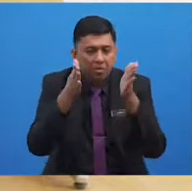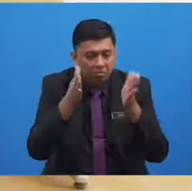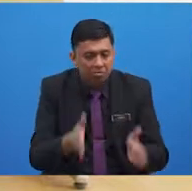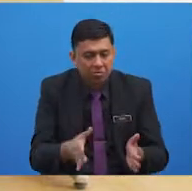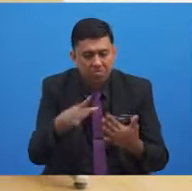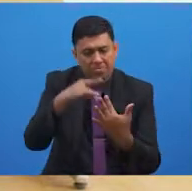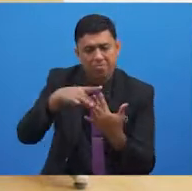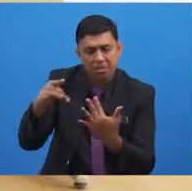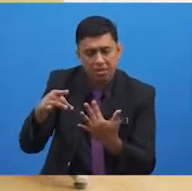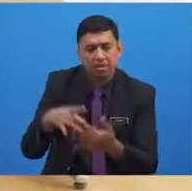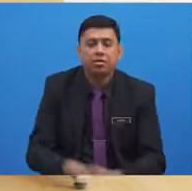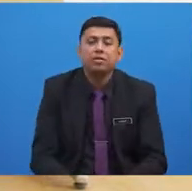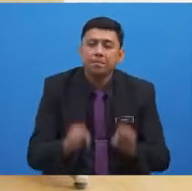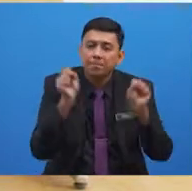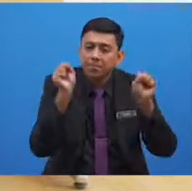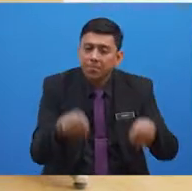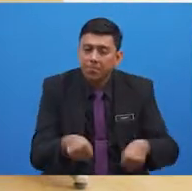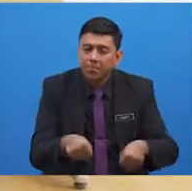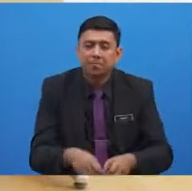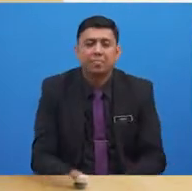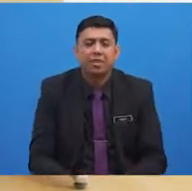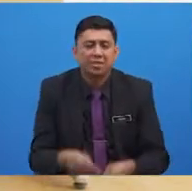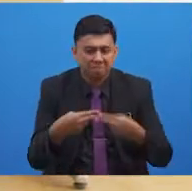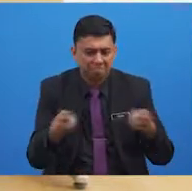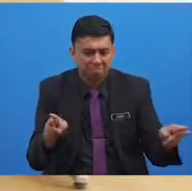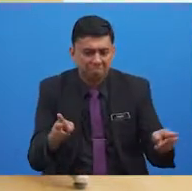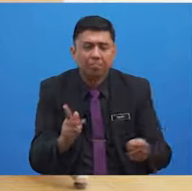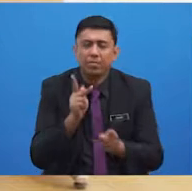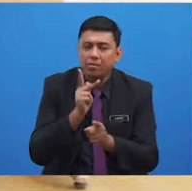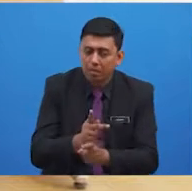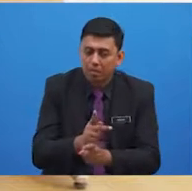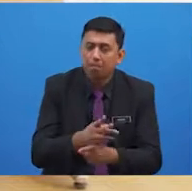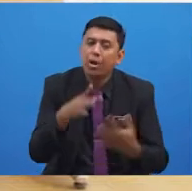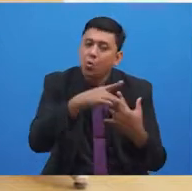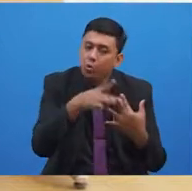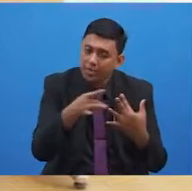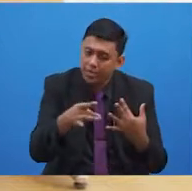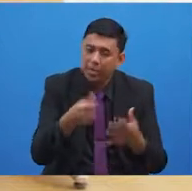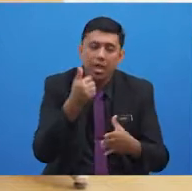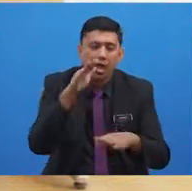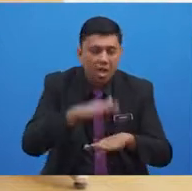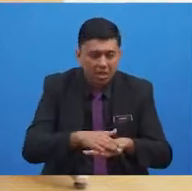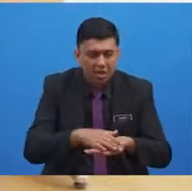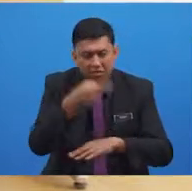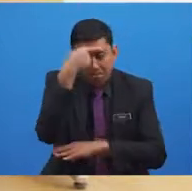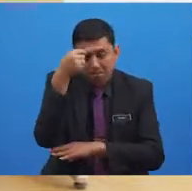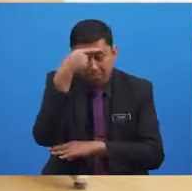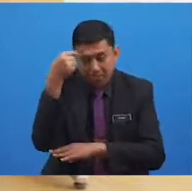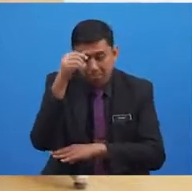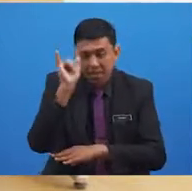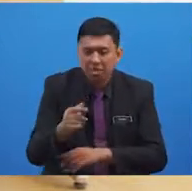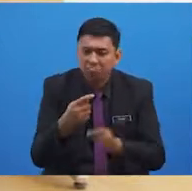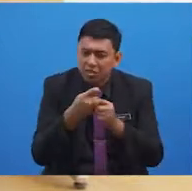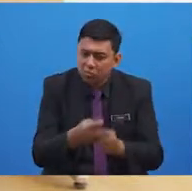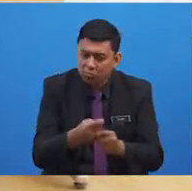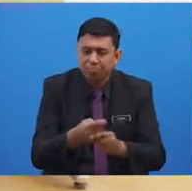pemilih tersebut boleh hilang kelayakan sebagai pengundi atas sebab-sebab yang